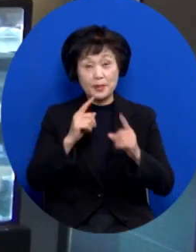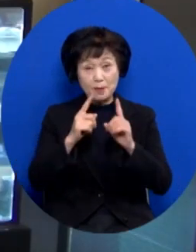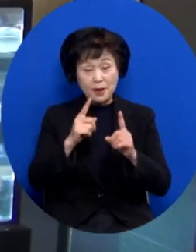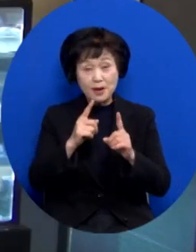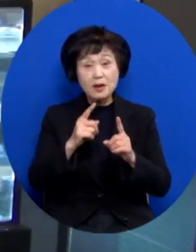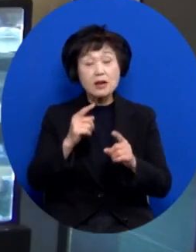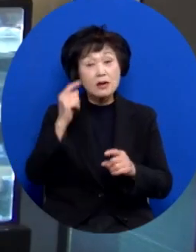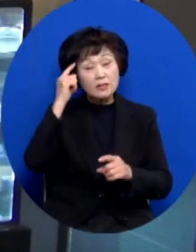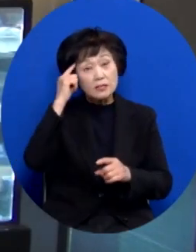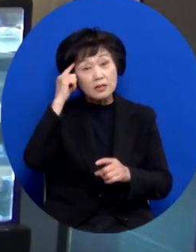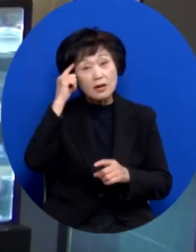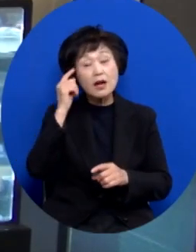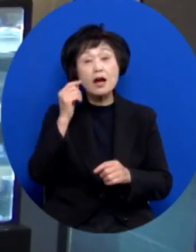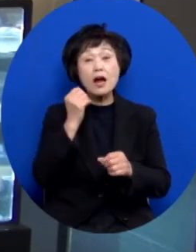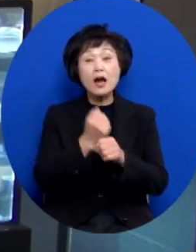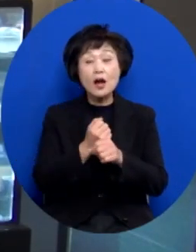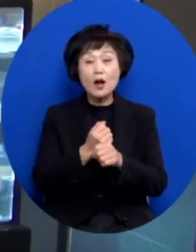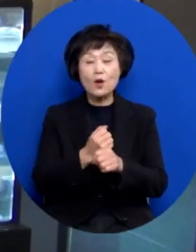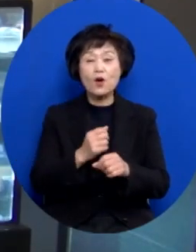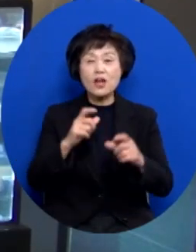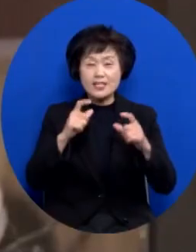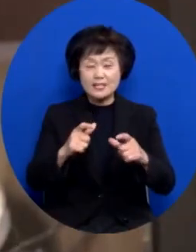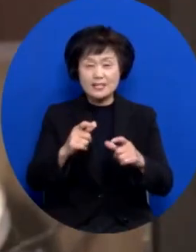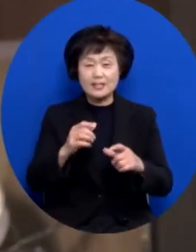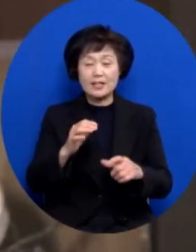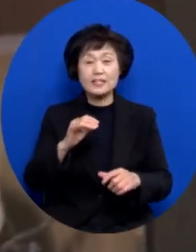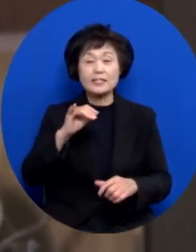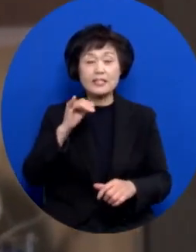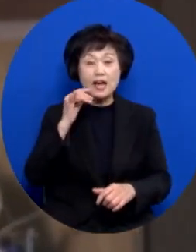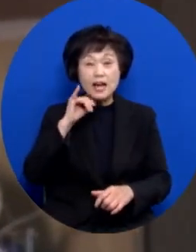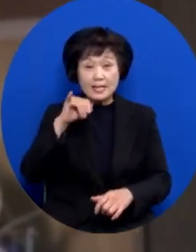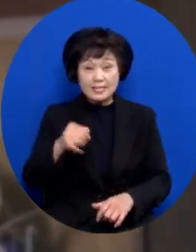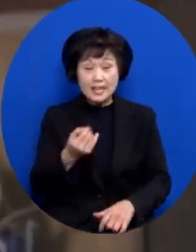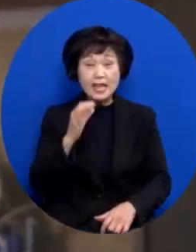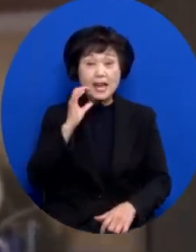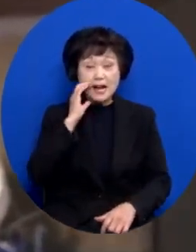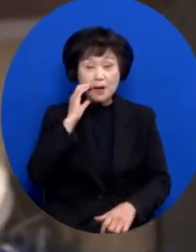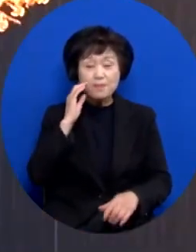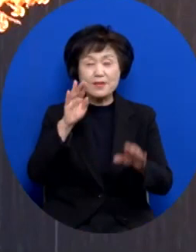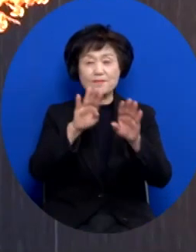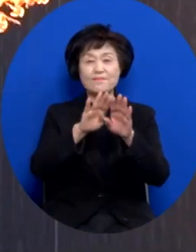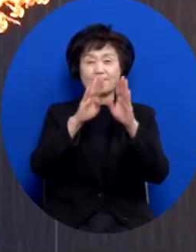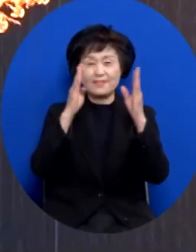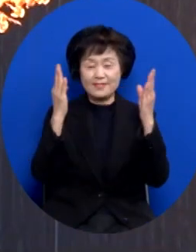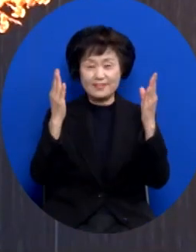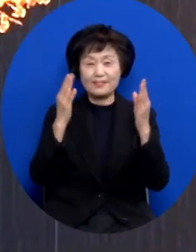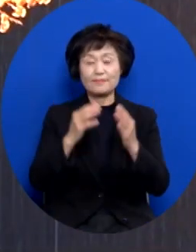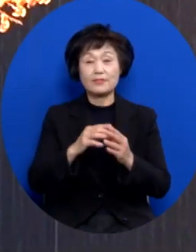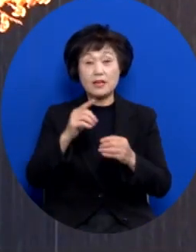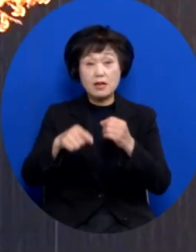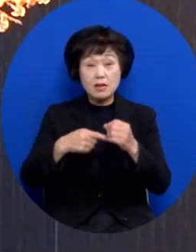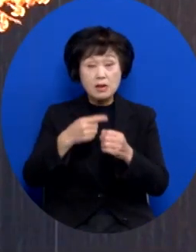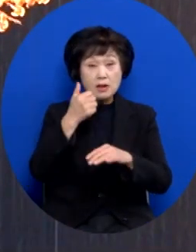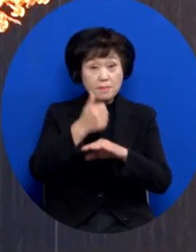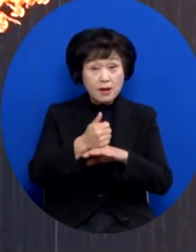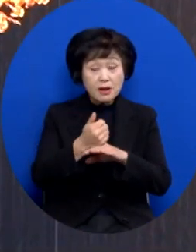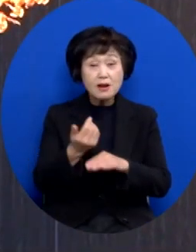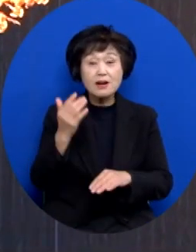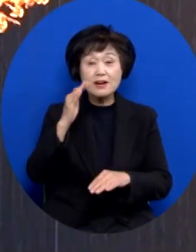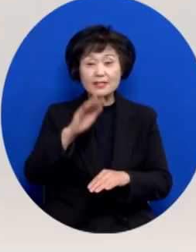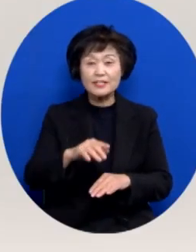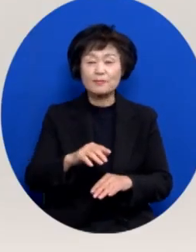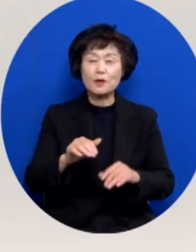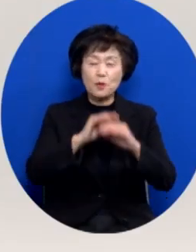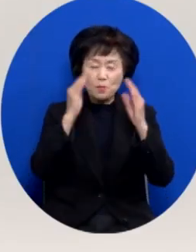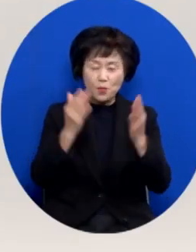지역 주민들과 활발하게 소통해 왔습니다. 연말이 되면 카페에서 주최하는 산타 프로젝트. 우리 모두가